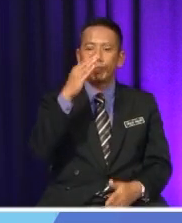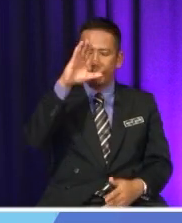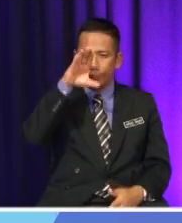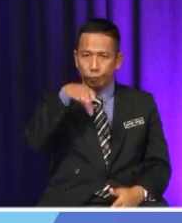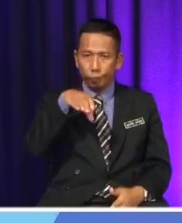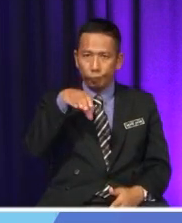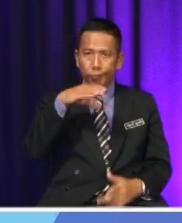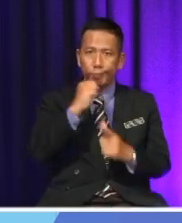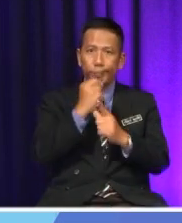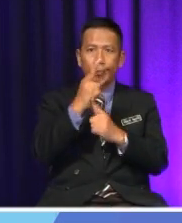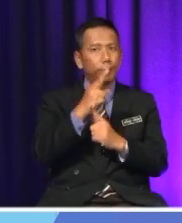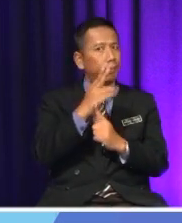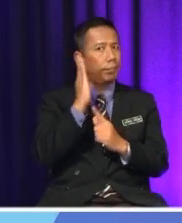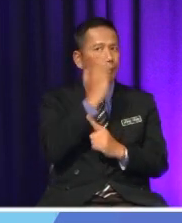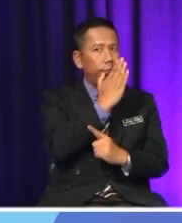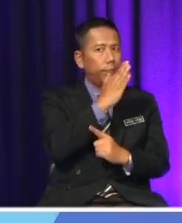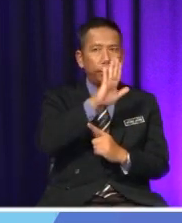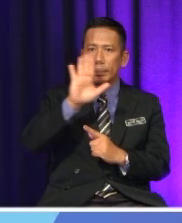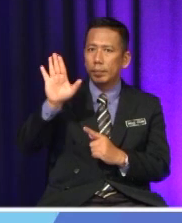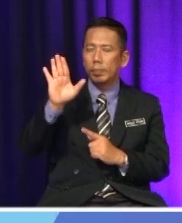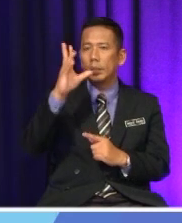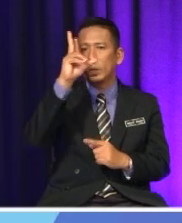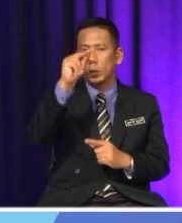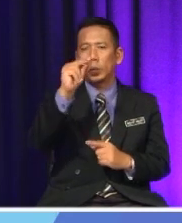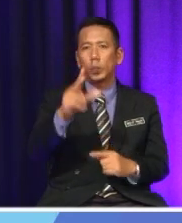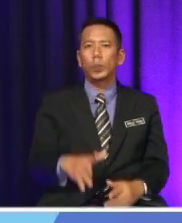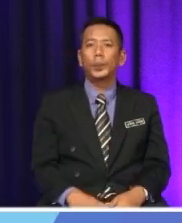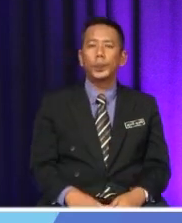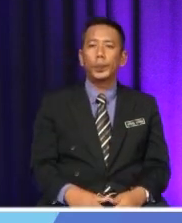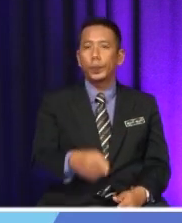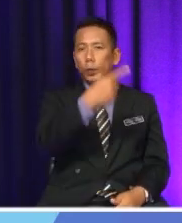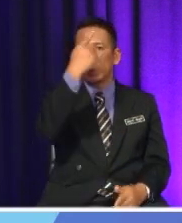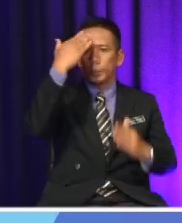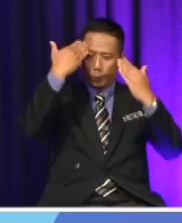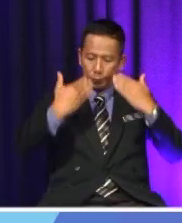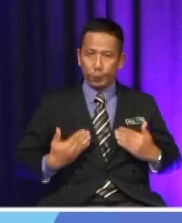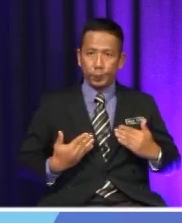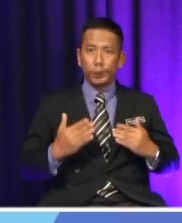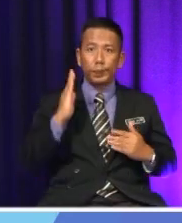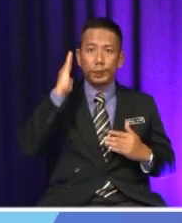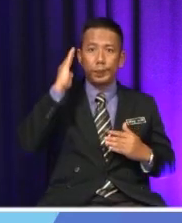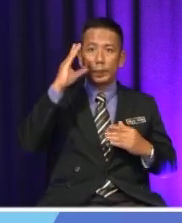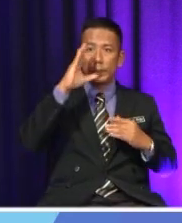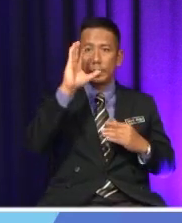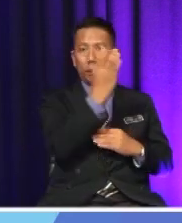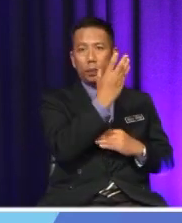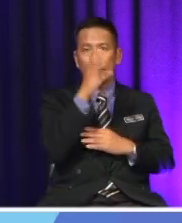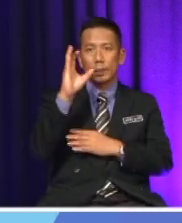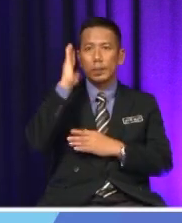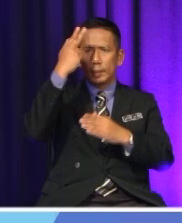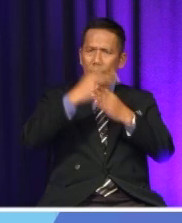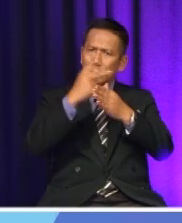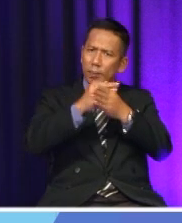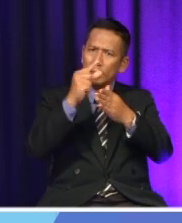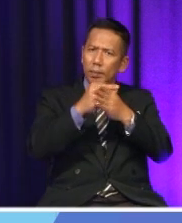ke bawah atau sengit ya ke kanan kiri karena keadaan atau posisi sebegitu akan mengganggu proses warga emas